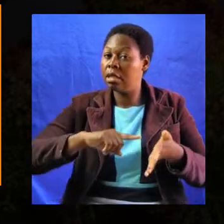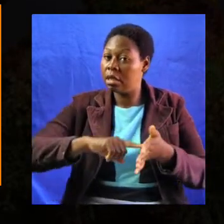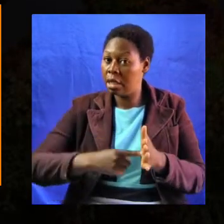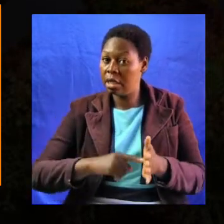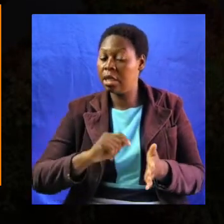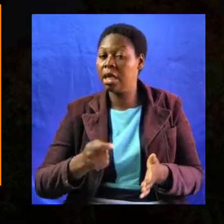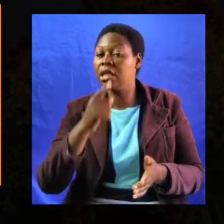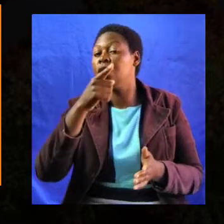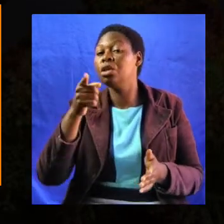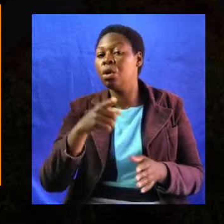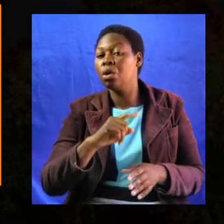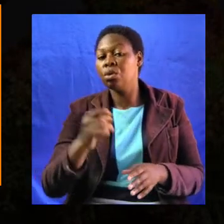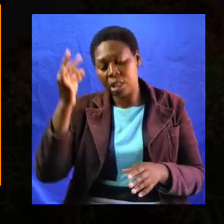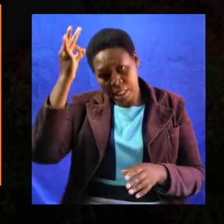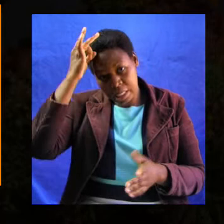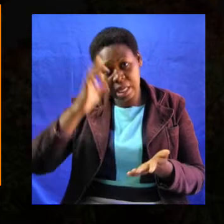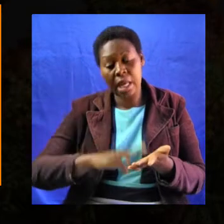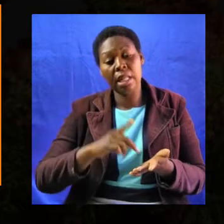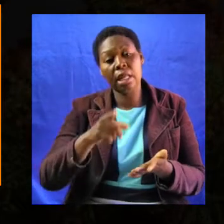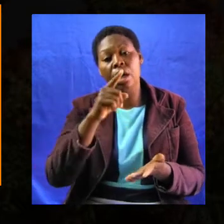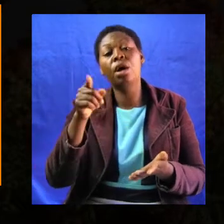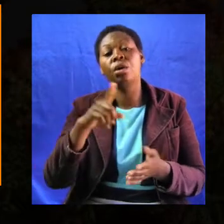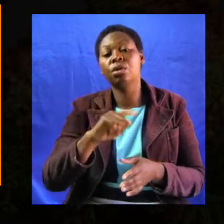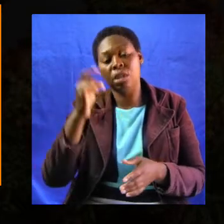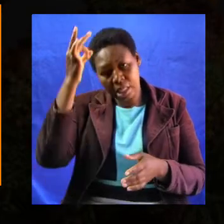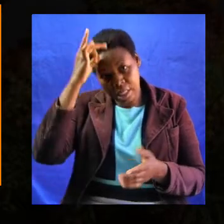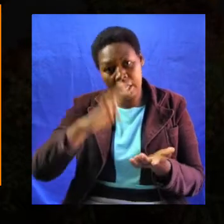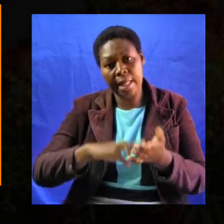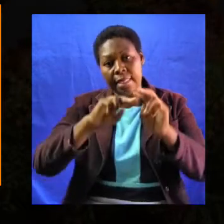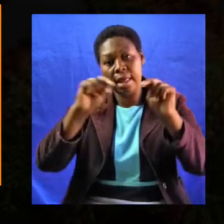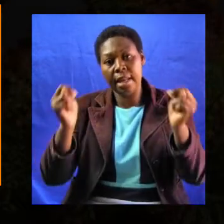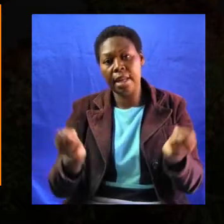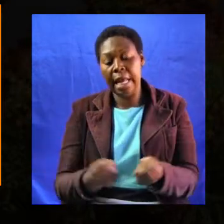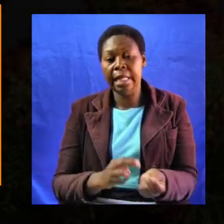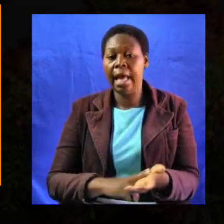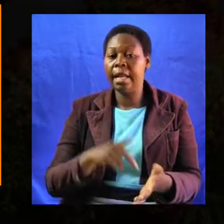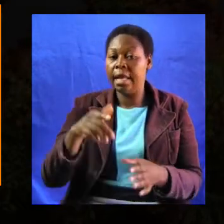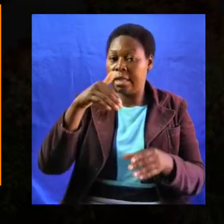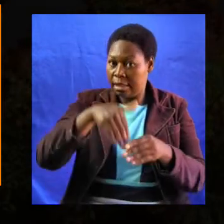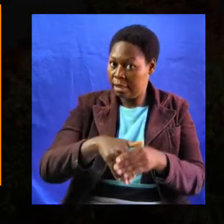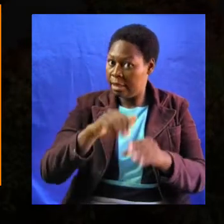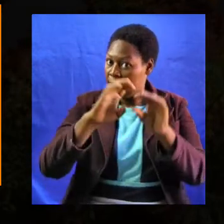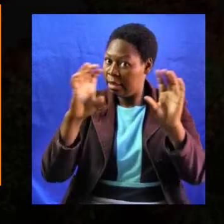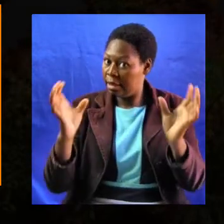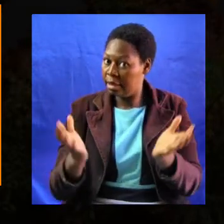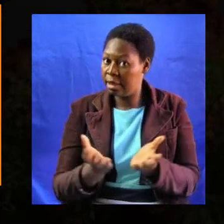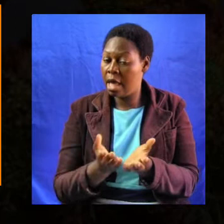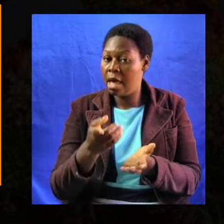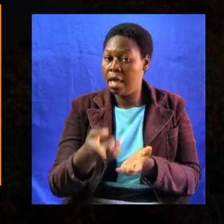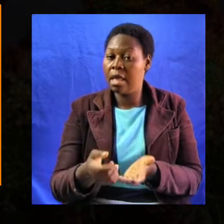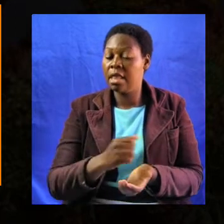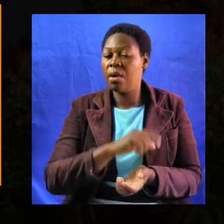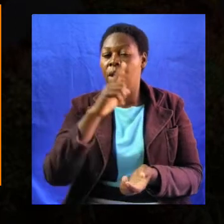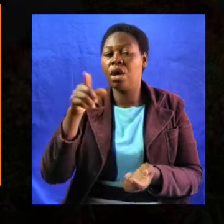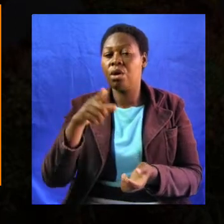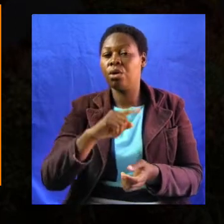mambo raitadzira madzimambo nenyika uye kuti mukati maro vairamba vachimukira madzimambo kubva kare